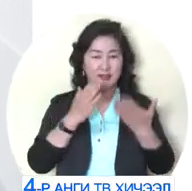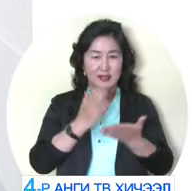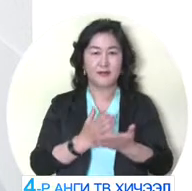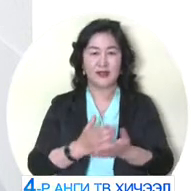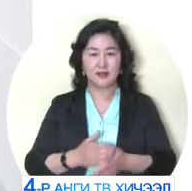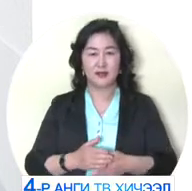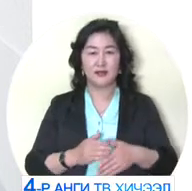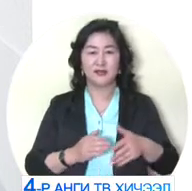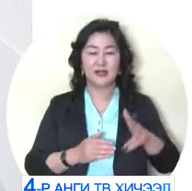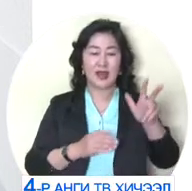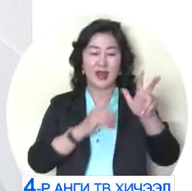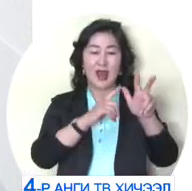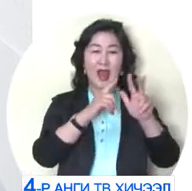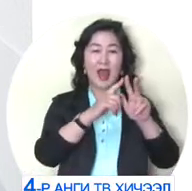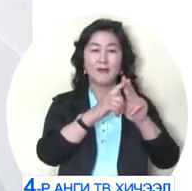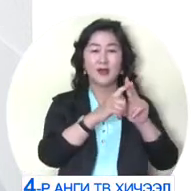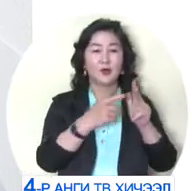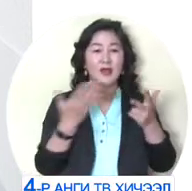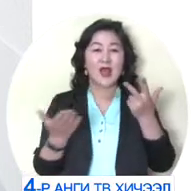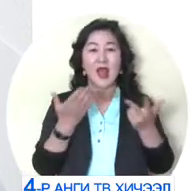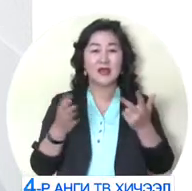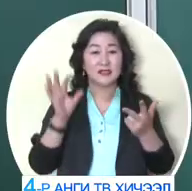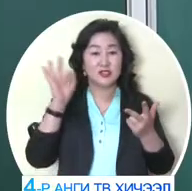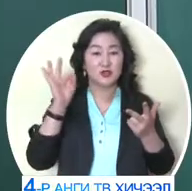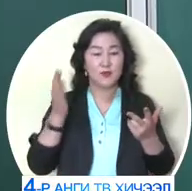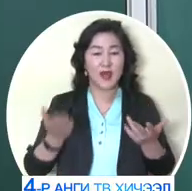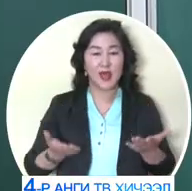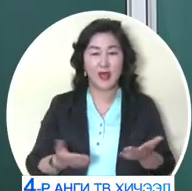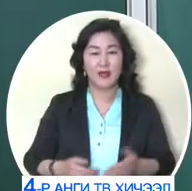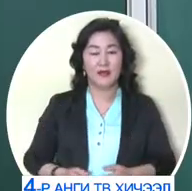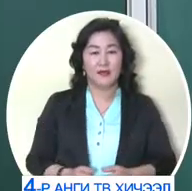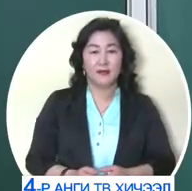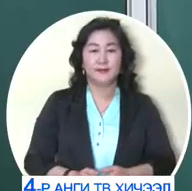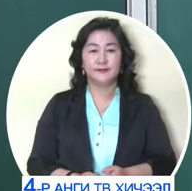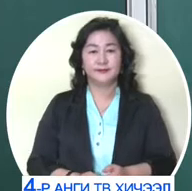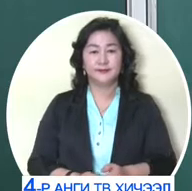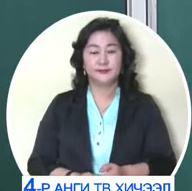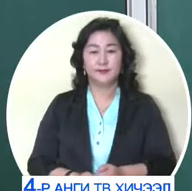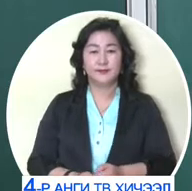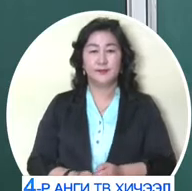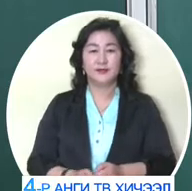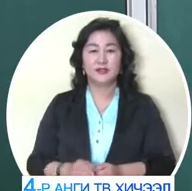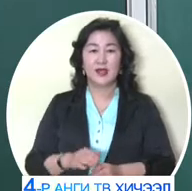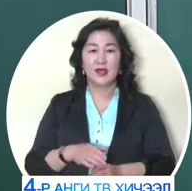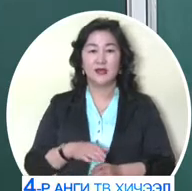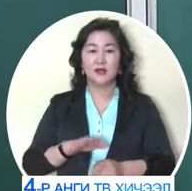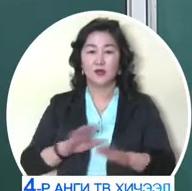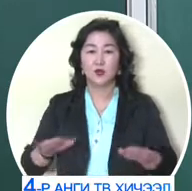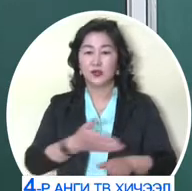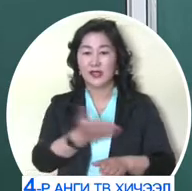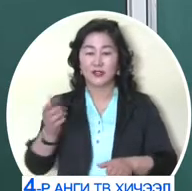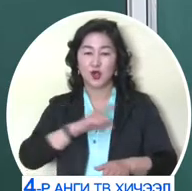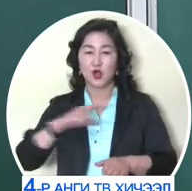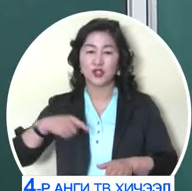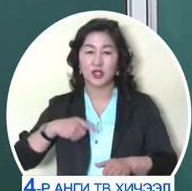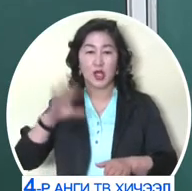За эдгээр гурван хувилбарын аль нь зөв юм бол? Зөв гэж бодсон хувилбараа дугуйлаарай. За